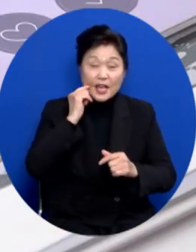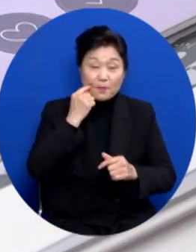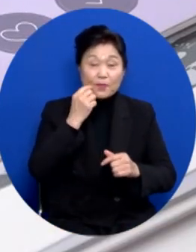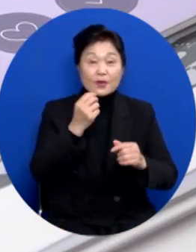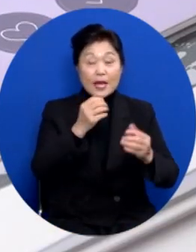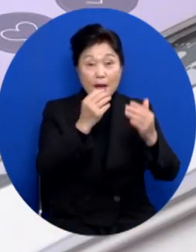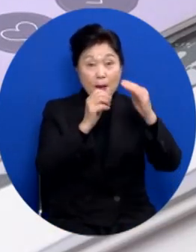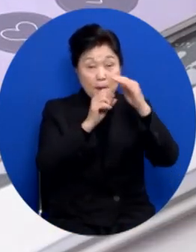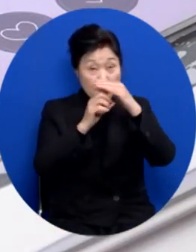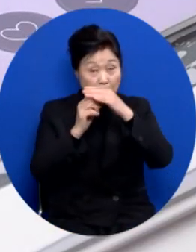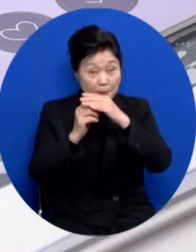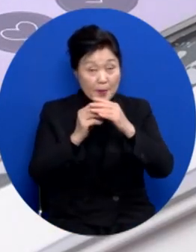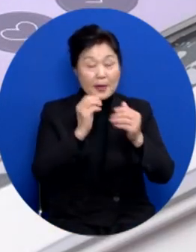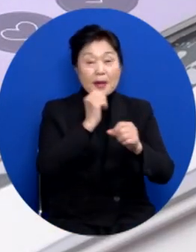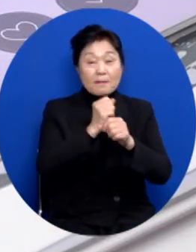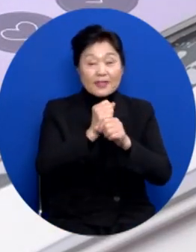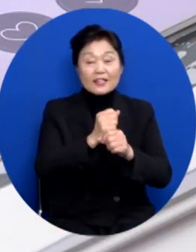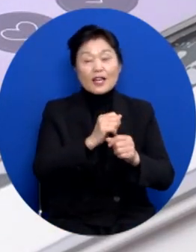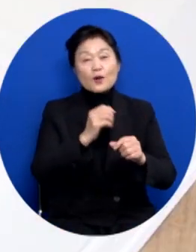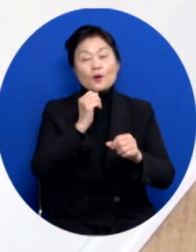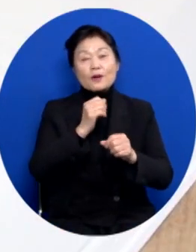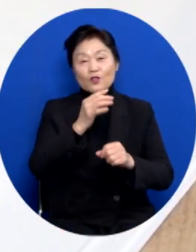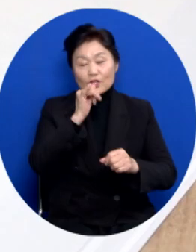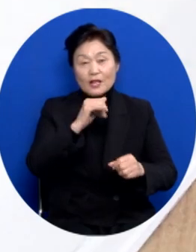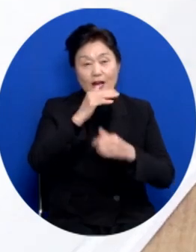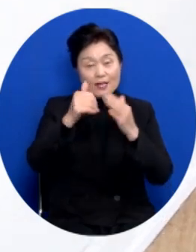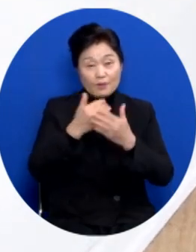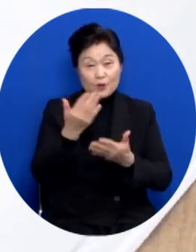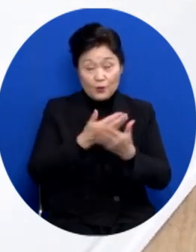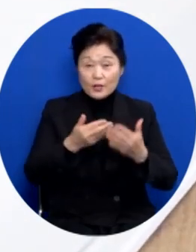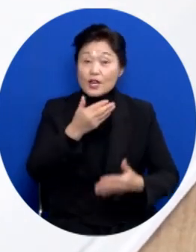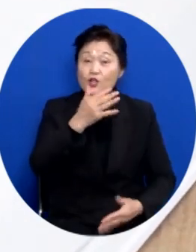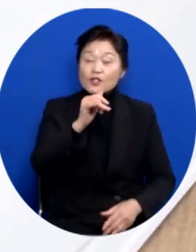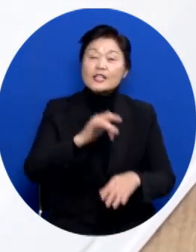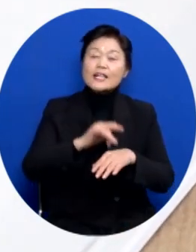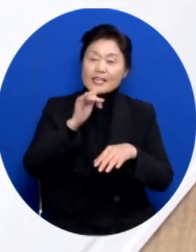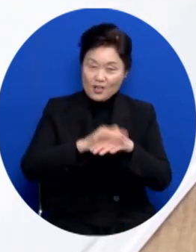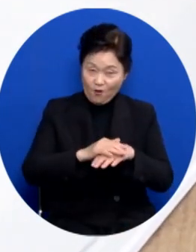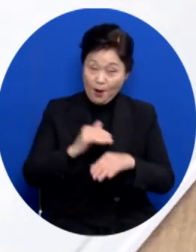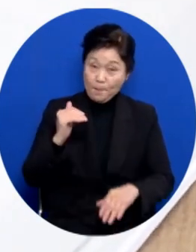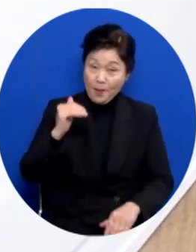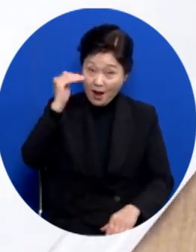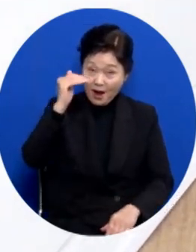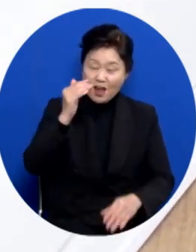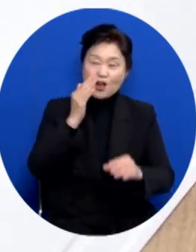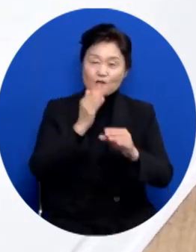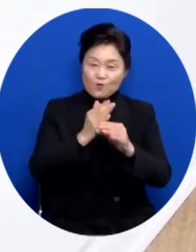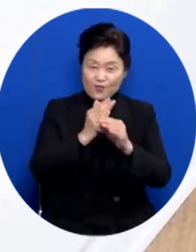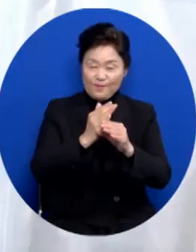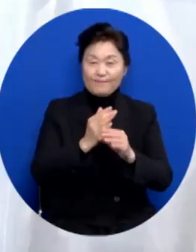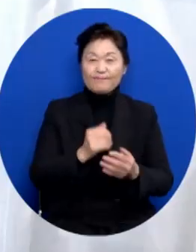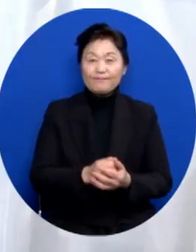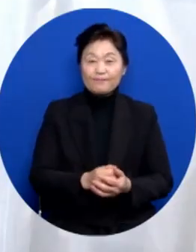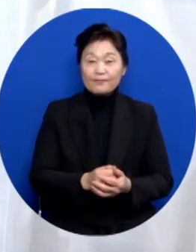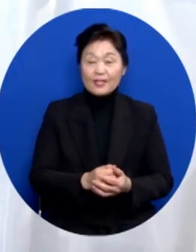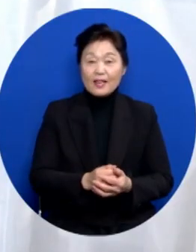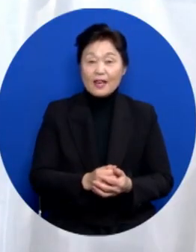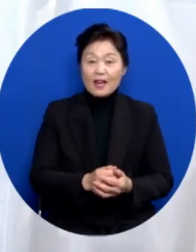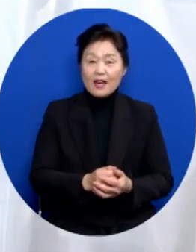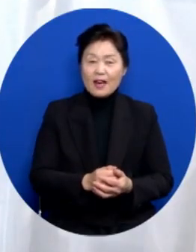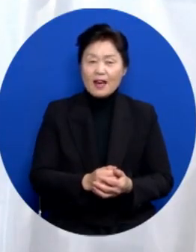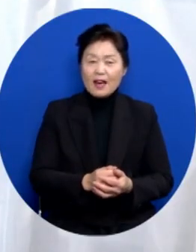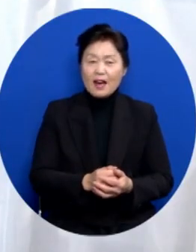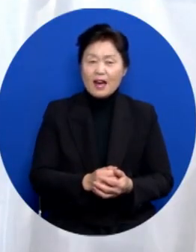트래커는 대림절 말씀 묵상으로 하나님과 교제할 수 있는 습관 형성에 중점을 맞췄습니다. 거창한